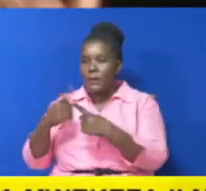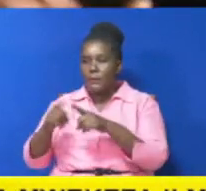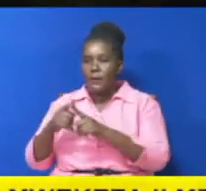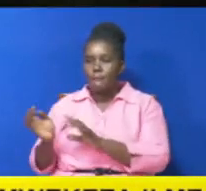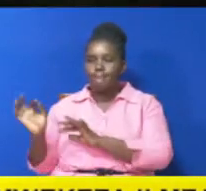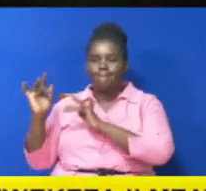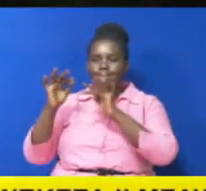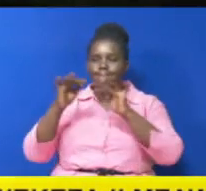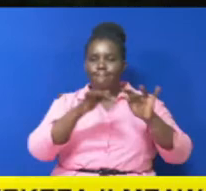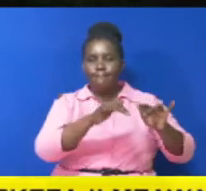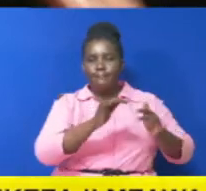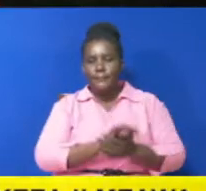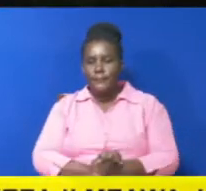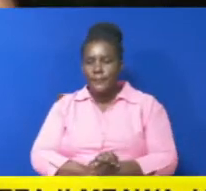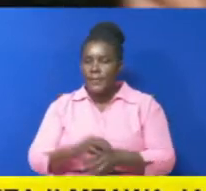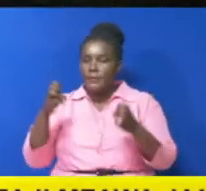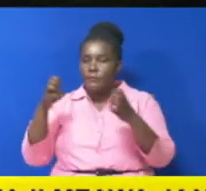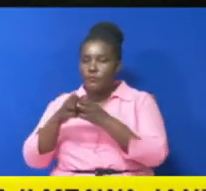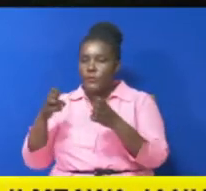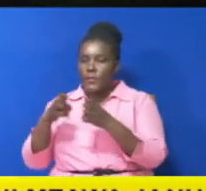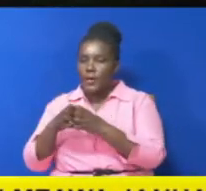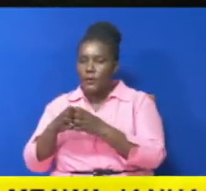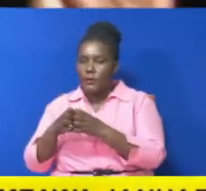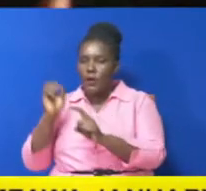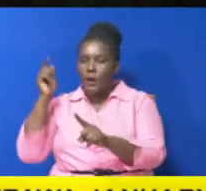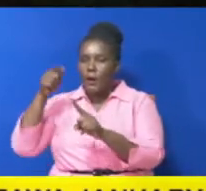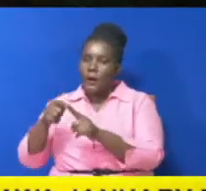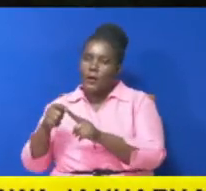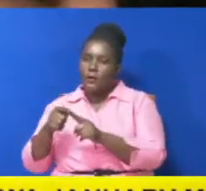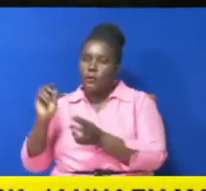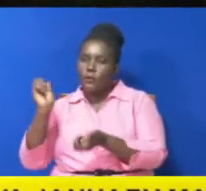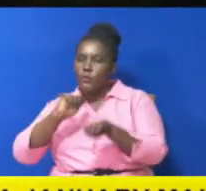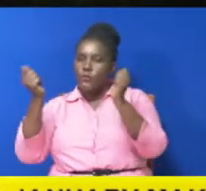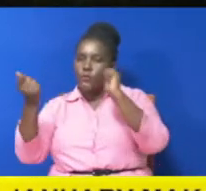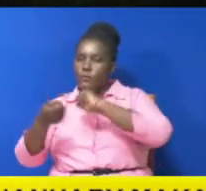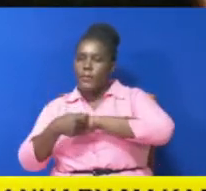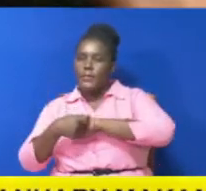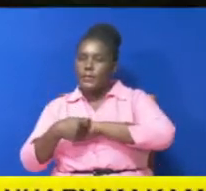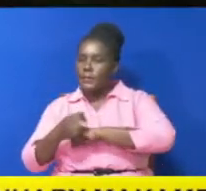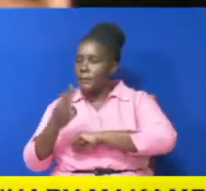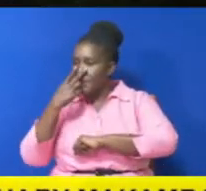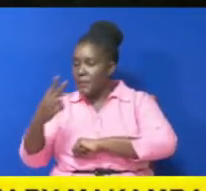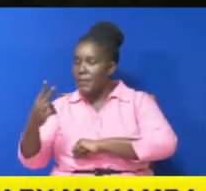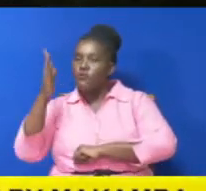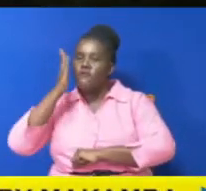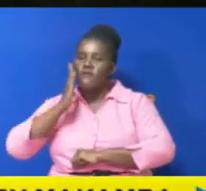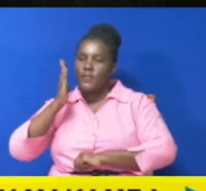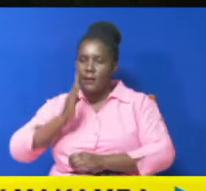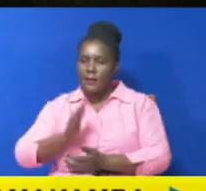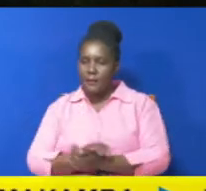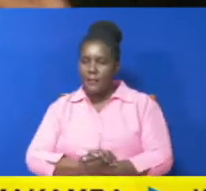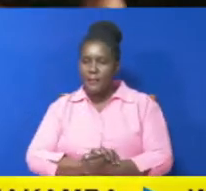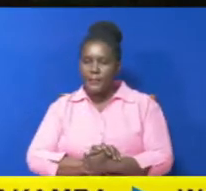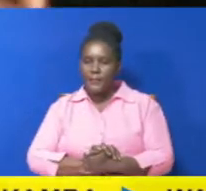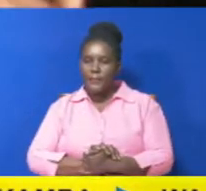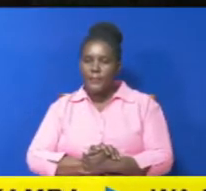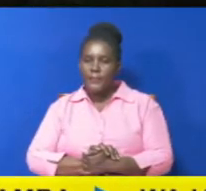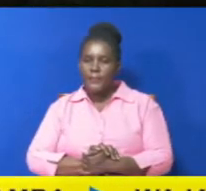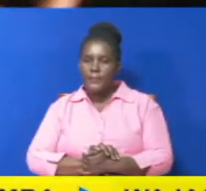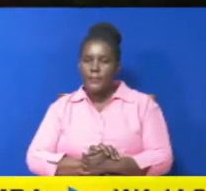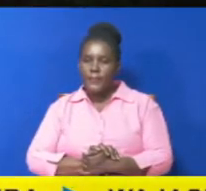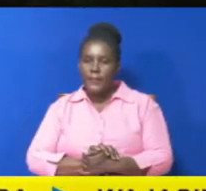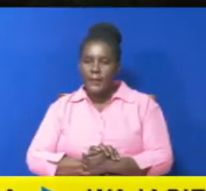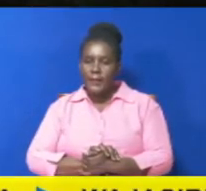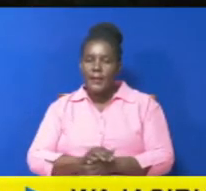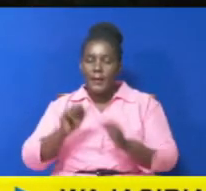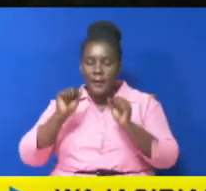kubadilisha mitazamo ya vijana, kuwaondoa katika vile ambavyo walikuwa na vifahamu ambavyo sivyo sahihi, ili wafahamu vile ambavyo ni sahihi. Kwa hiyo lazima mindset